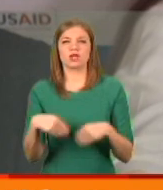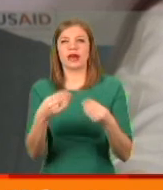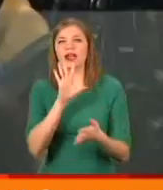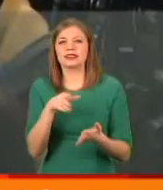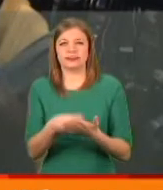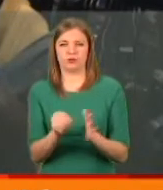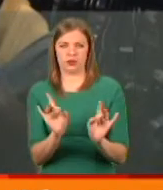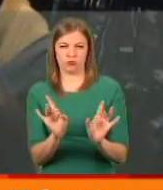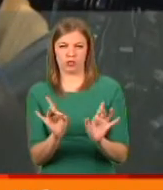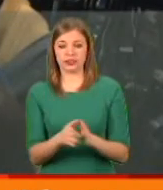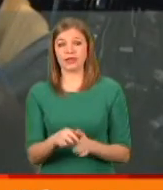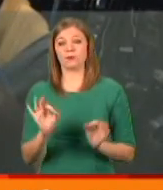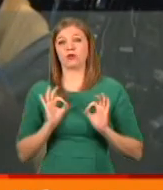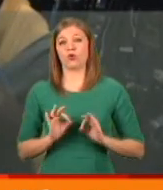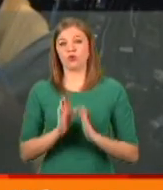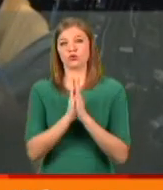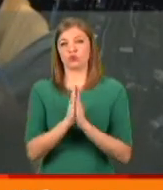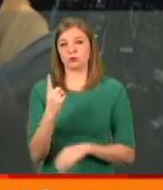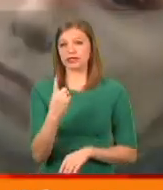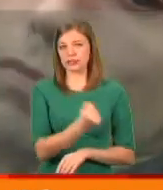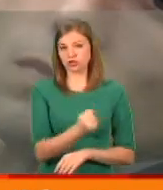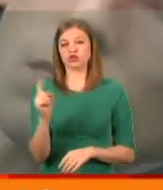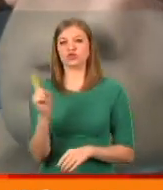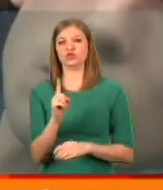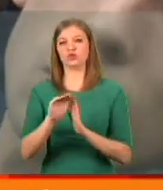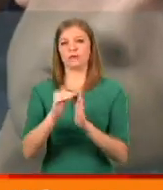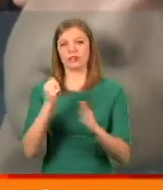свої показання. Прокуратура попросила тиждень, щоб